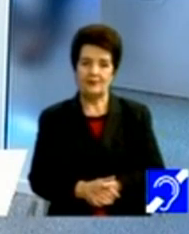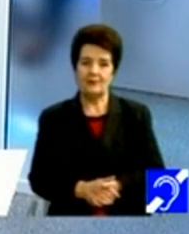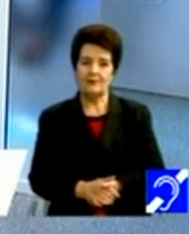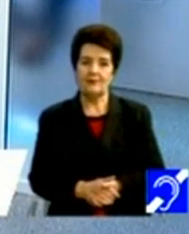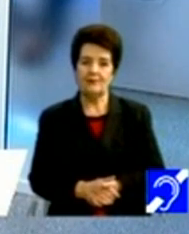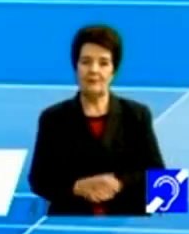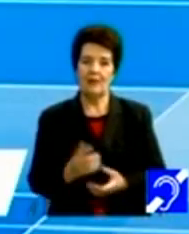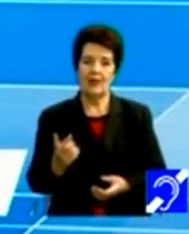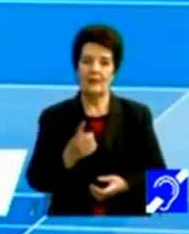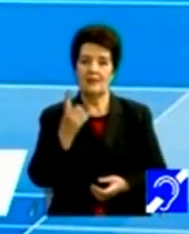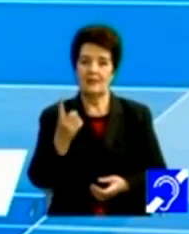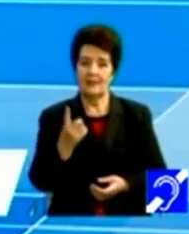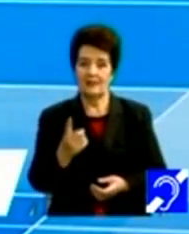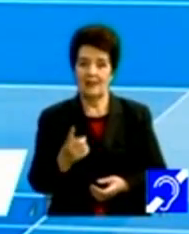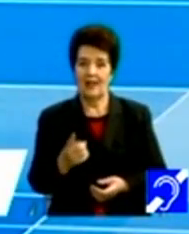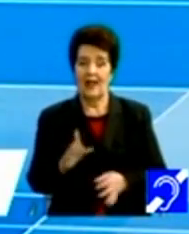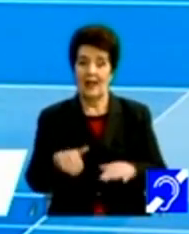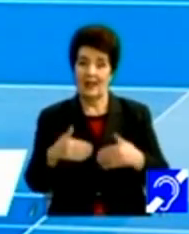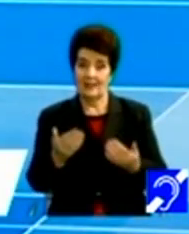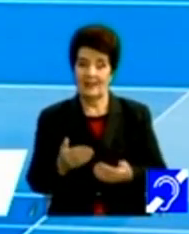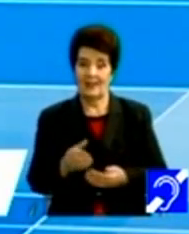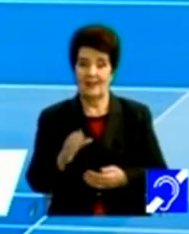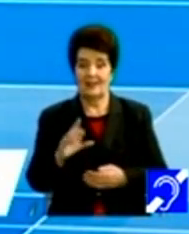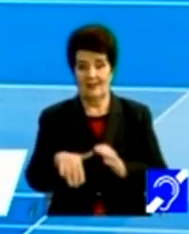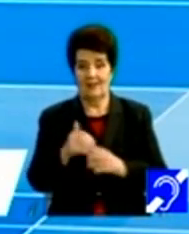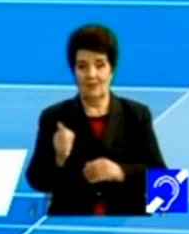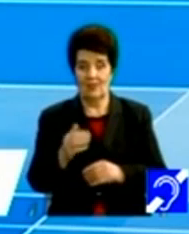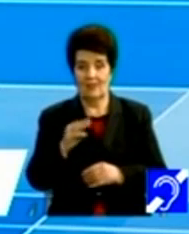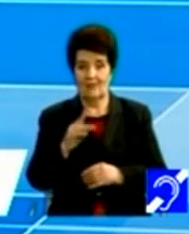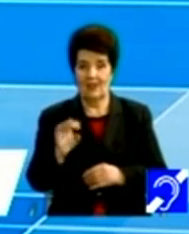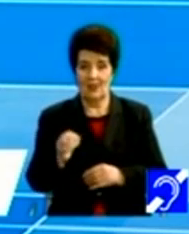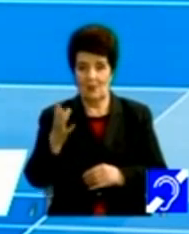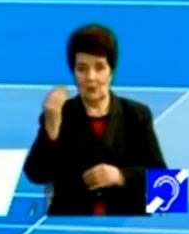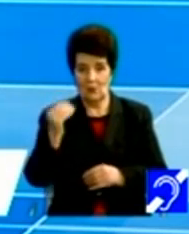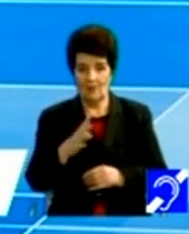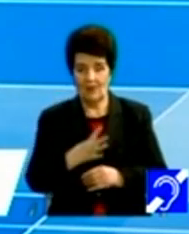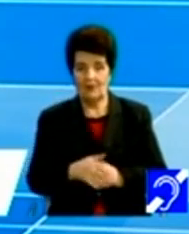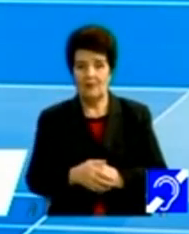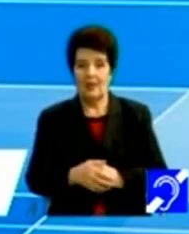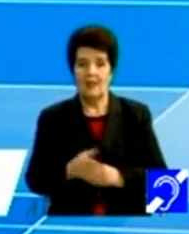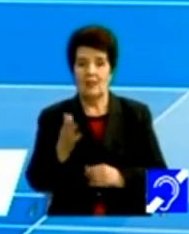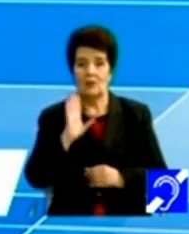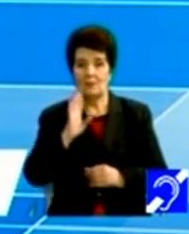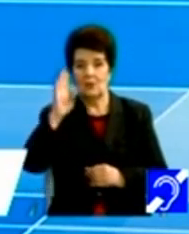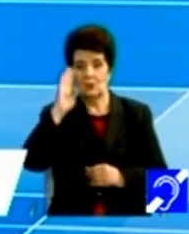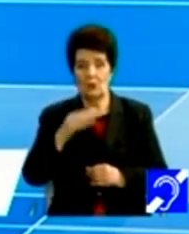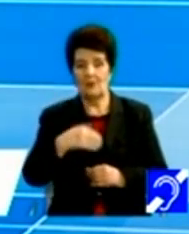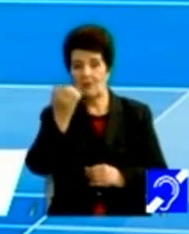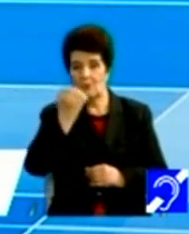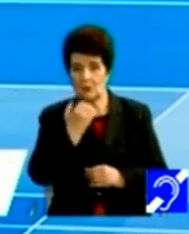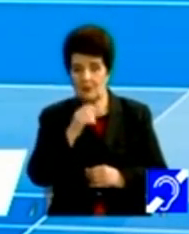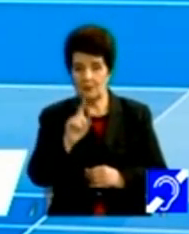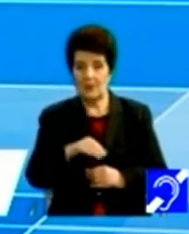Domnilor candidați, vă mulțumesc mult pentru prezența în studioul electoral al TVR Moldova. Doamnelor și domnilor, vă mulțumesc